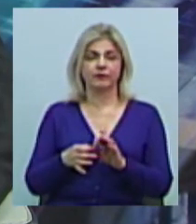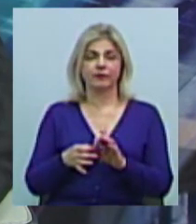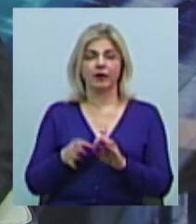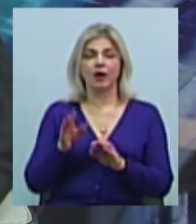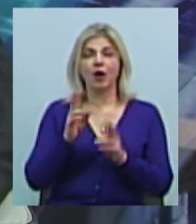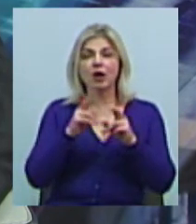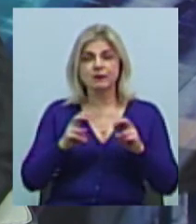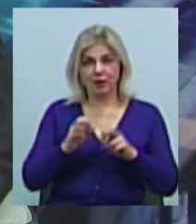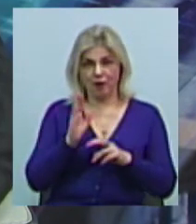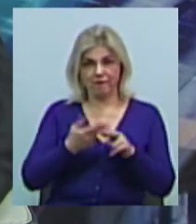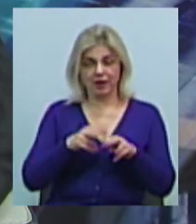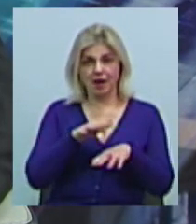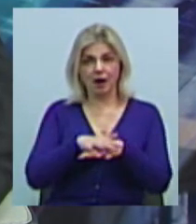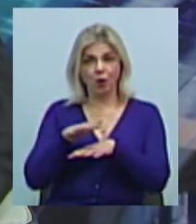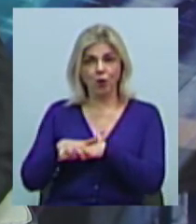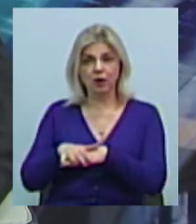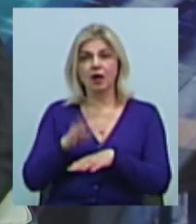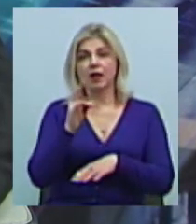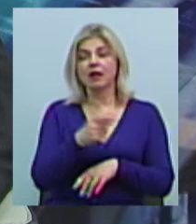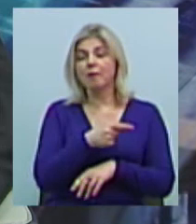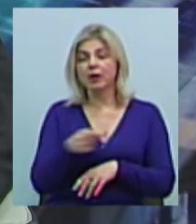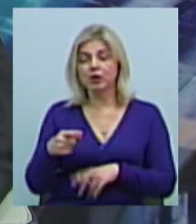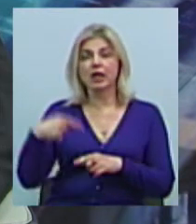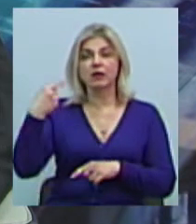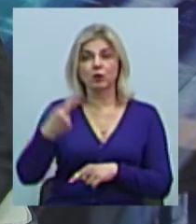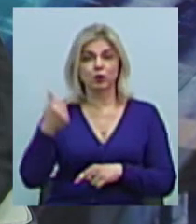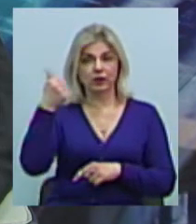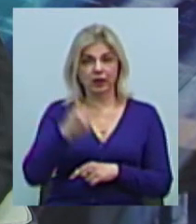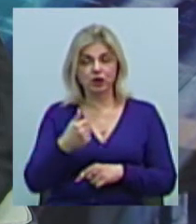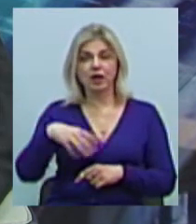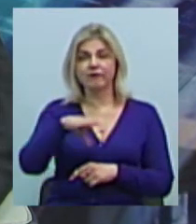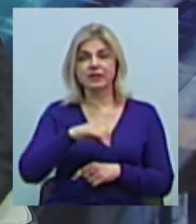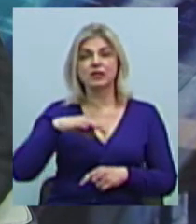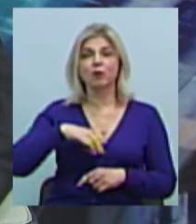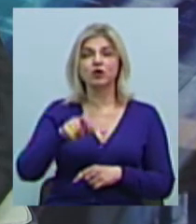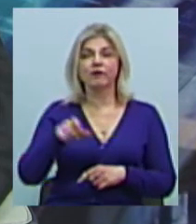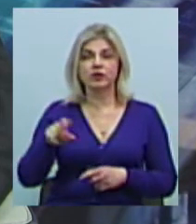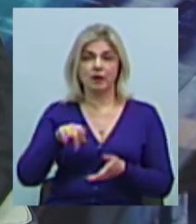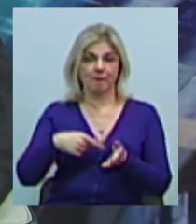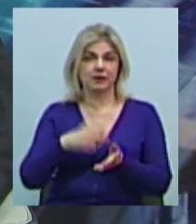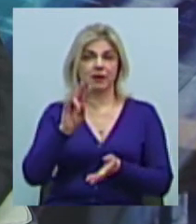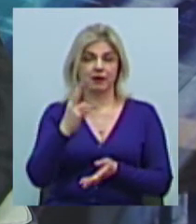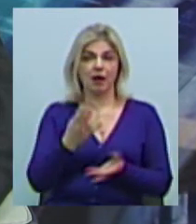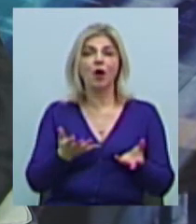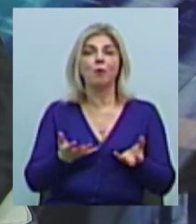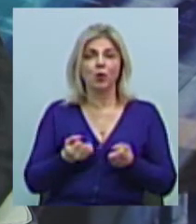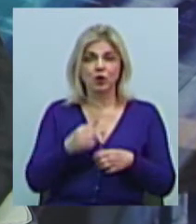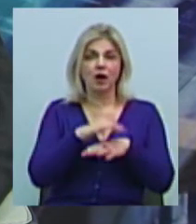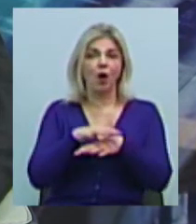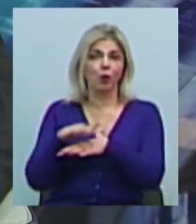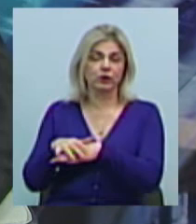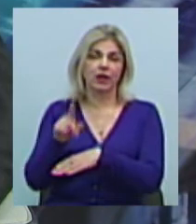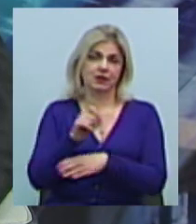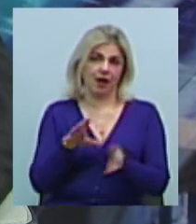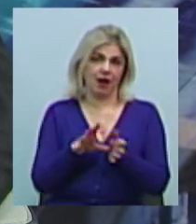рахунках. Тому на протязі наступного тижня всі споживачі міста Миколаєва вже отримують рахунки за